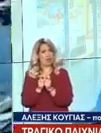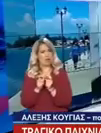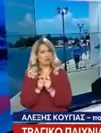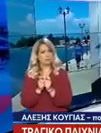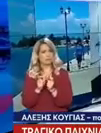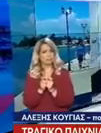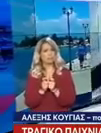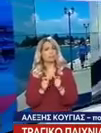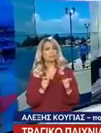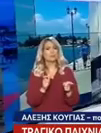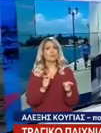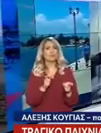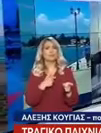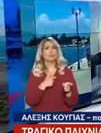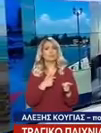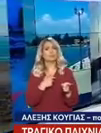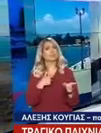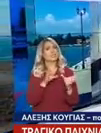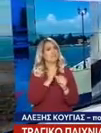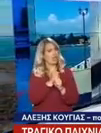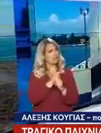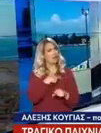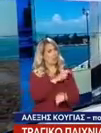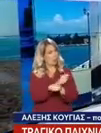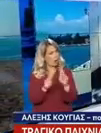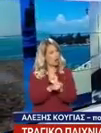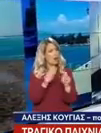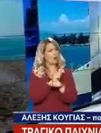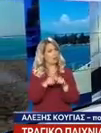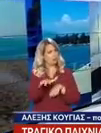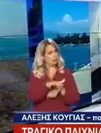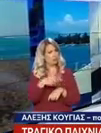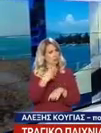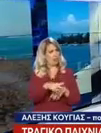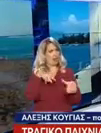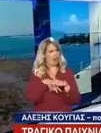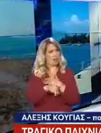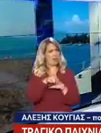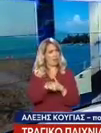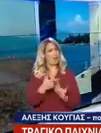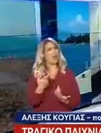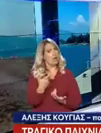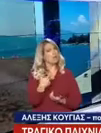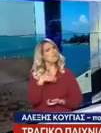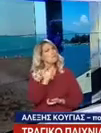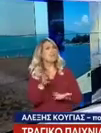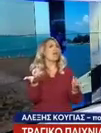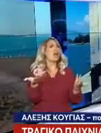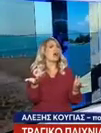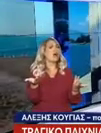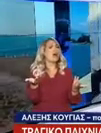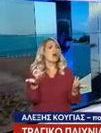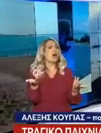έχω μάλιστα παντρέψει κιόλας, δικηγόρος Λαμίας, και πολλές φορές κατέβαινα στο σπίτι του και ρωτούσα κάθε φορά. Αλλά και αν δεν